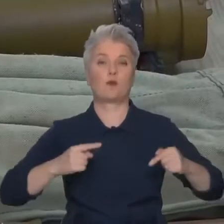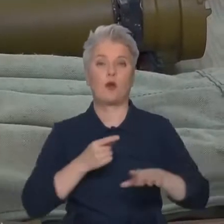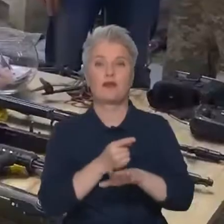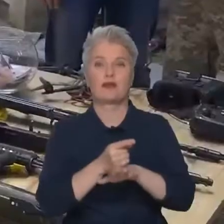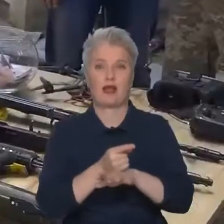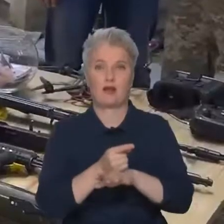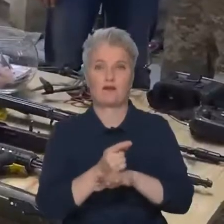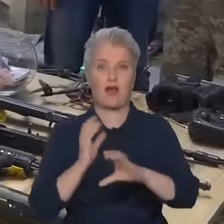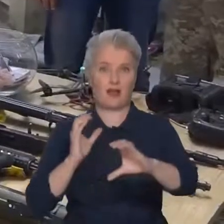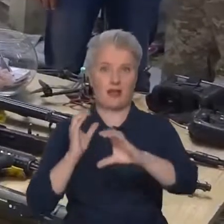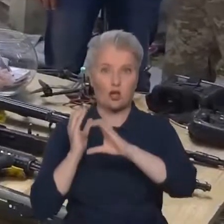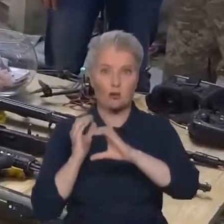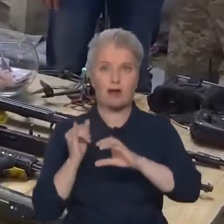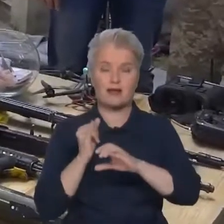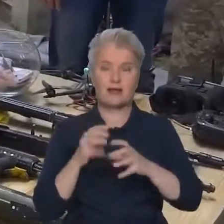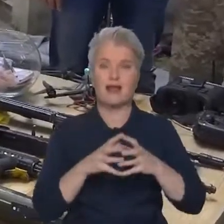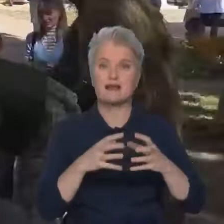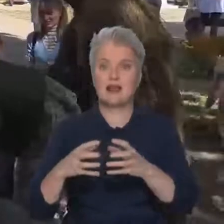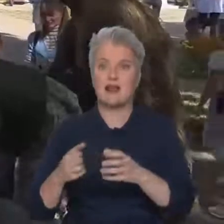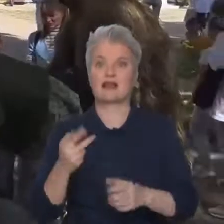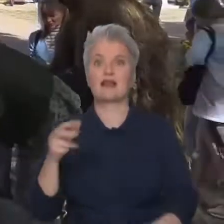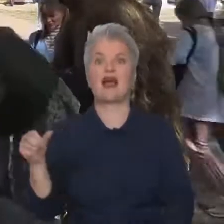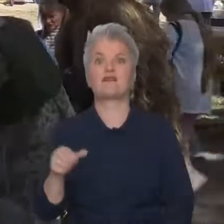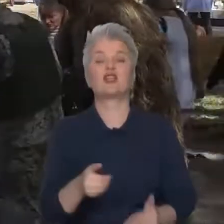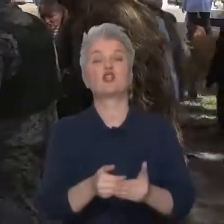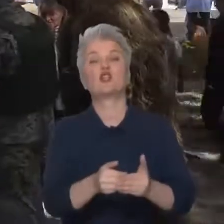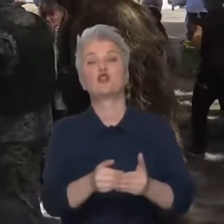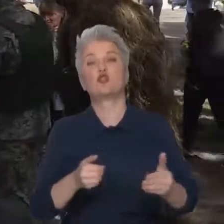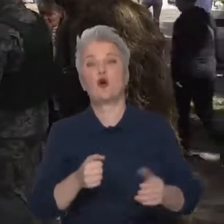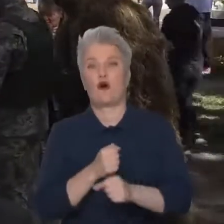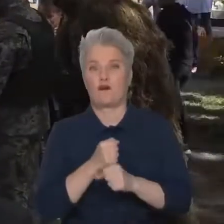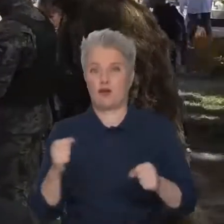і снаряди. За кілька хвилин до вибуху.